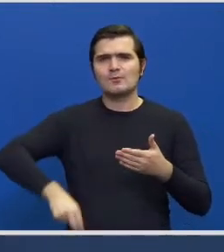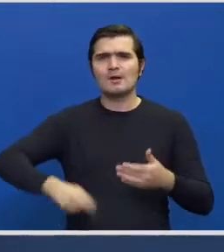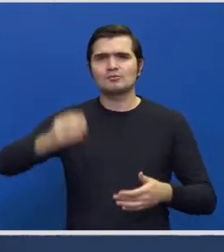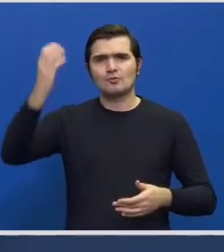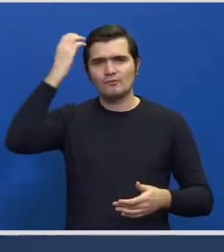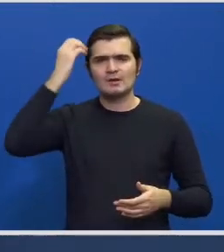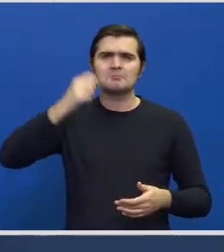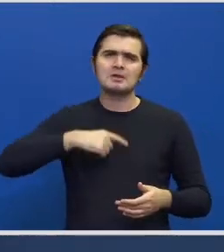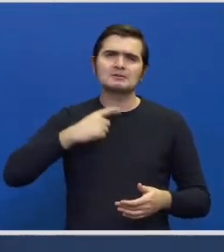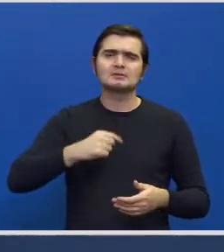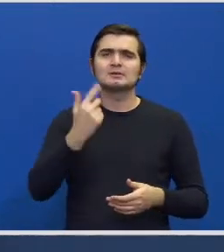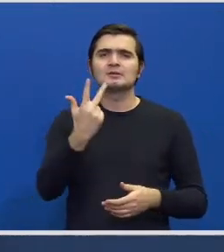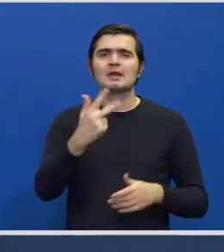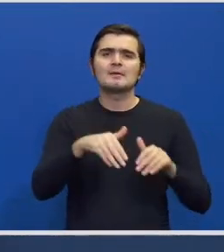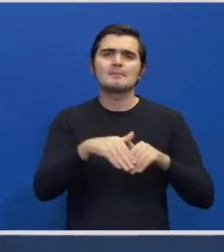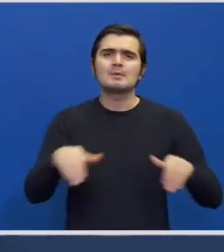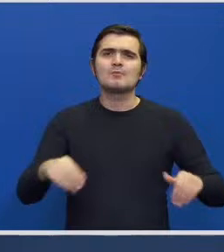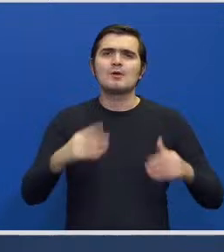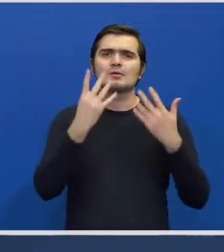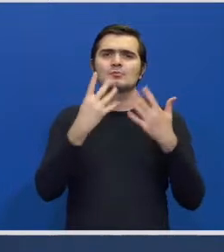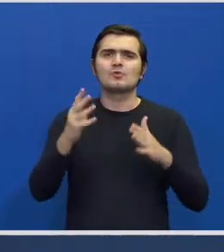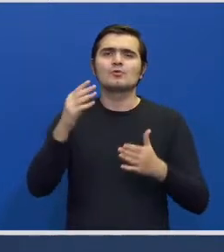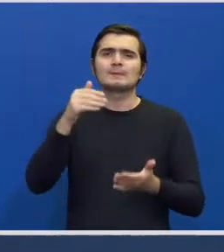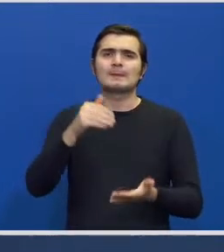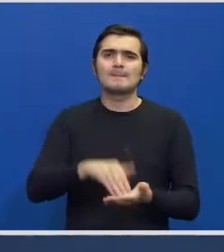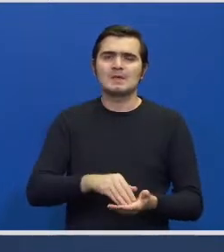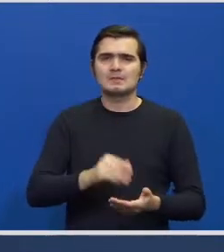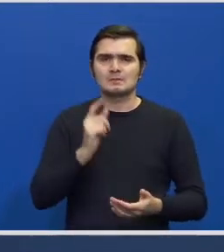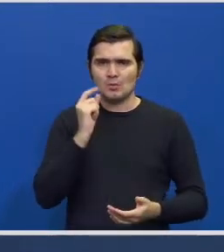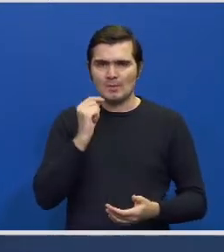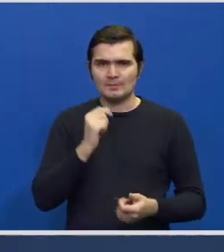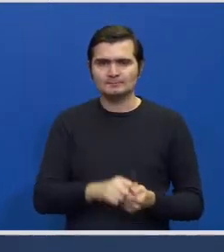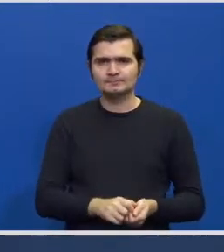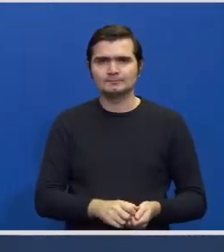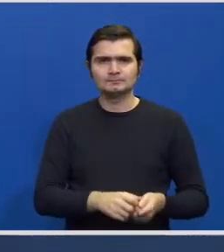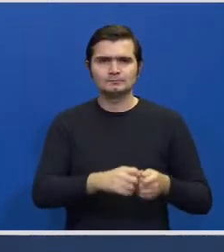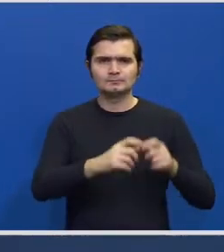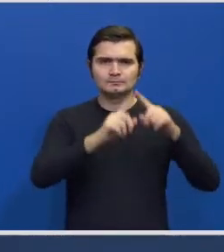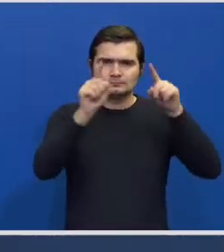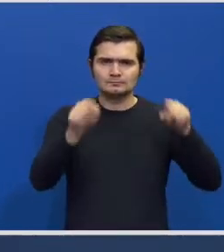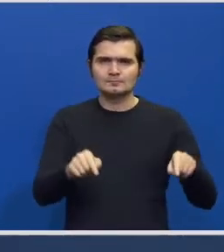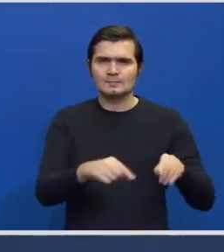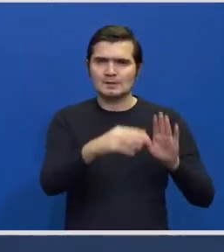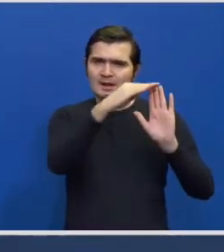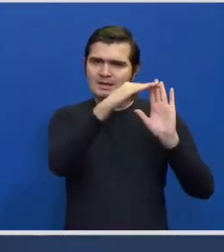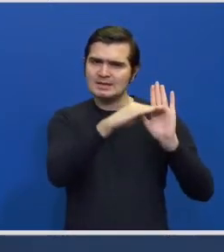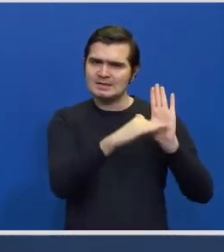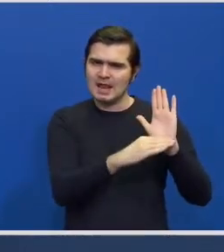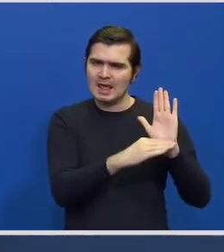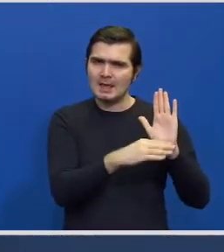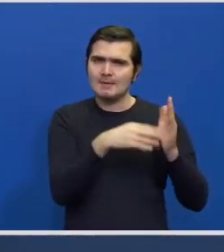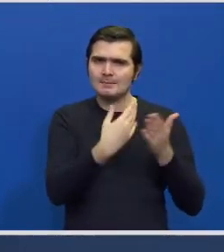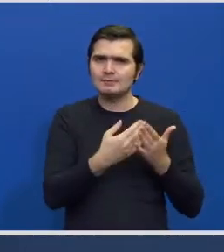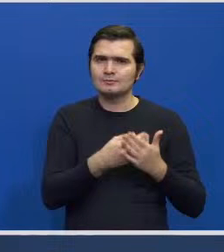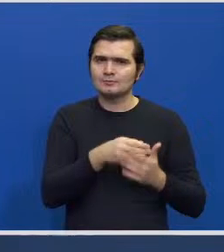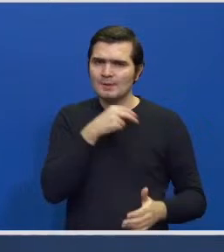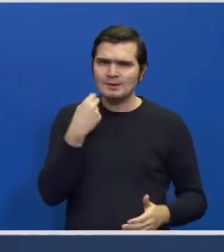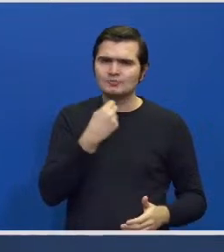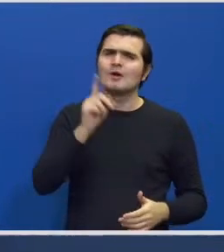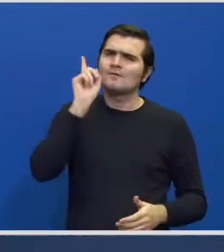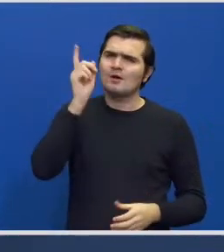fost aprobat de către guvern, este de 3.900.000. Listele